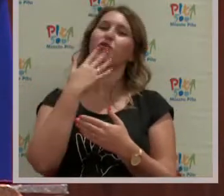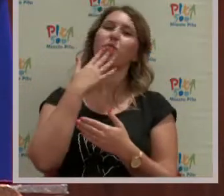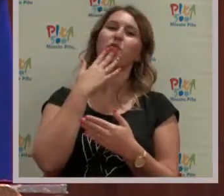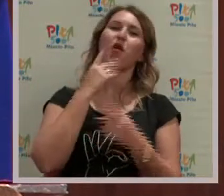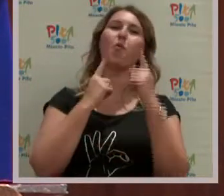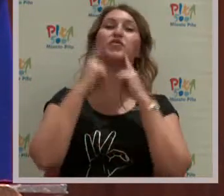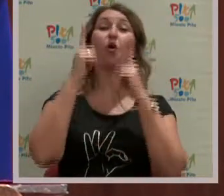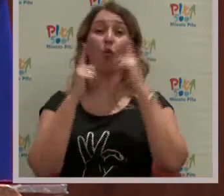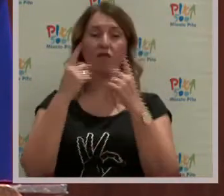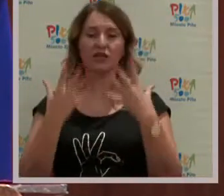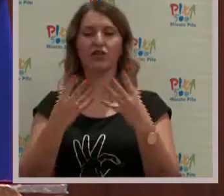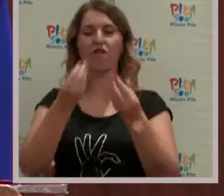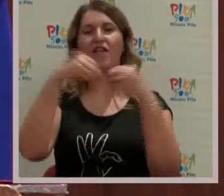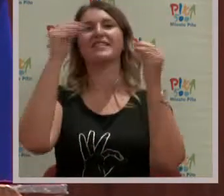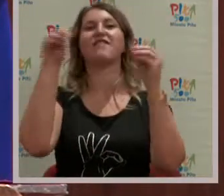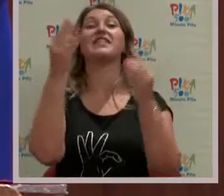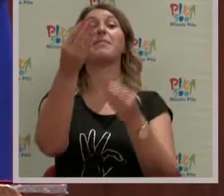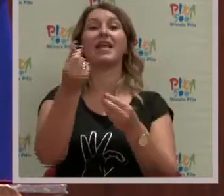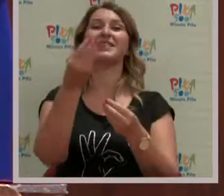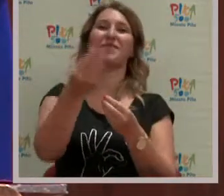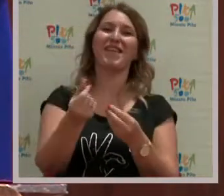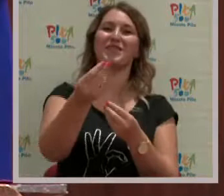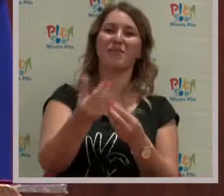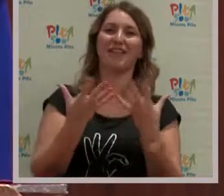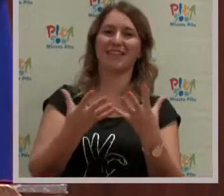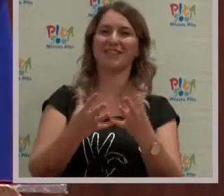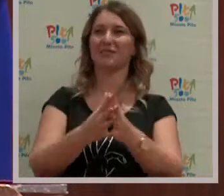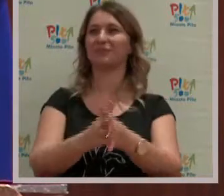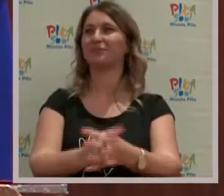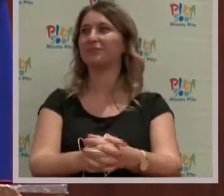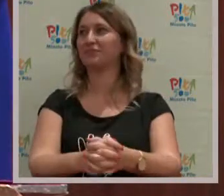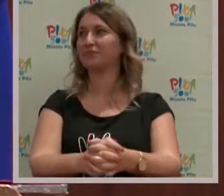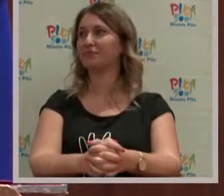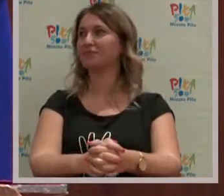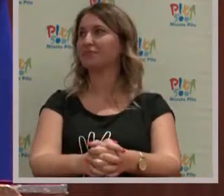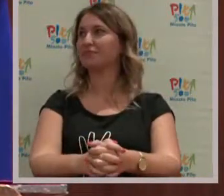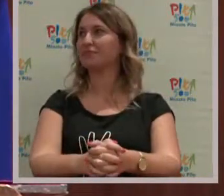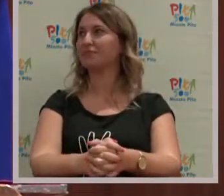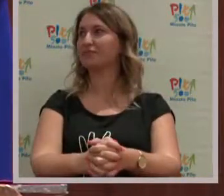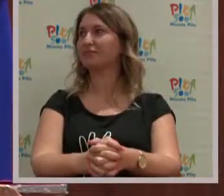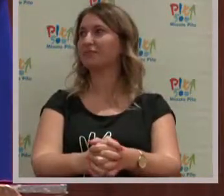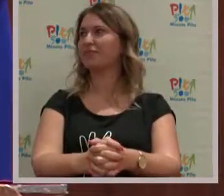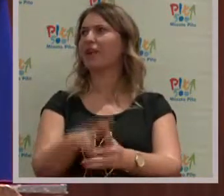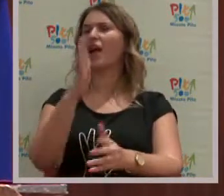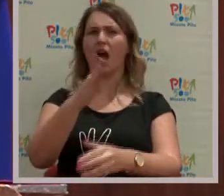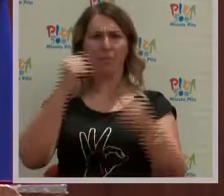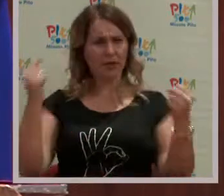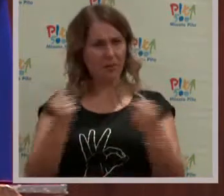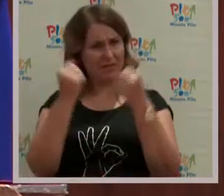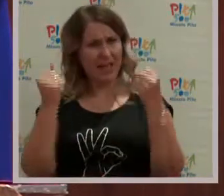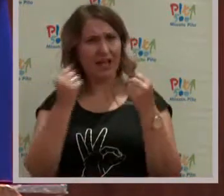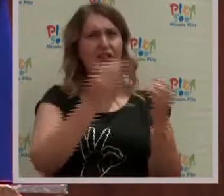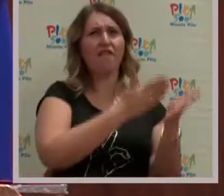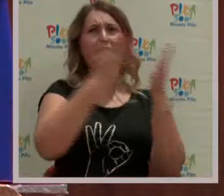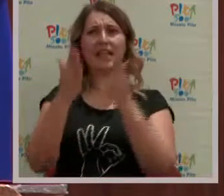Mówią, żeby zwiększyć ten budżet. Zresztą zgodnie z zapowiedzią tak będziemy starać się, by w kolejnych